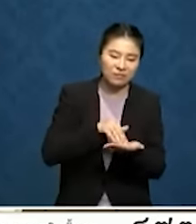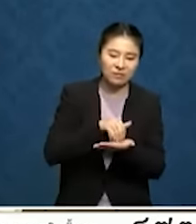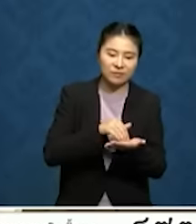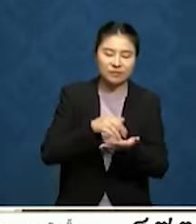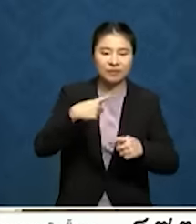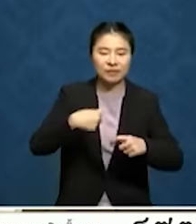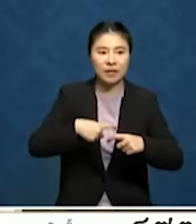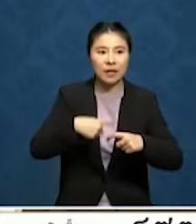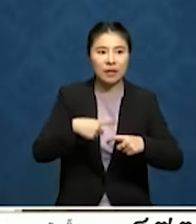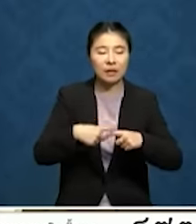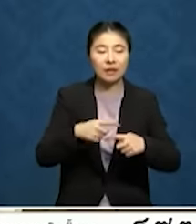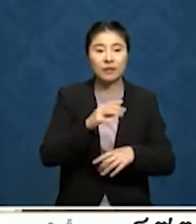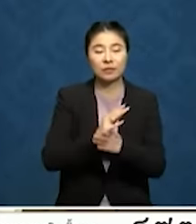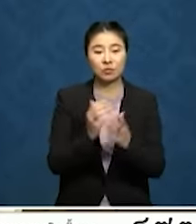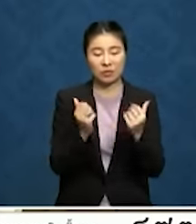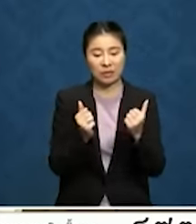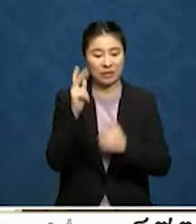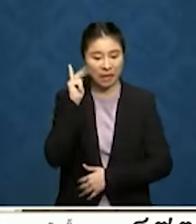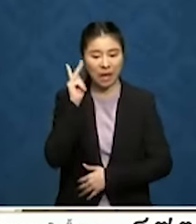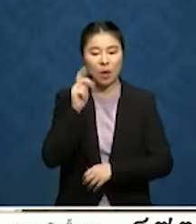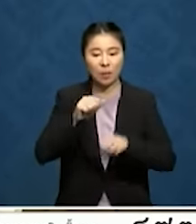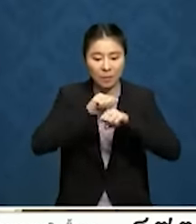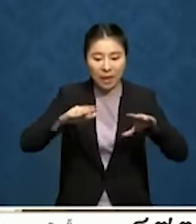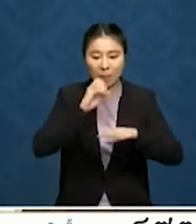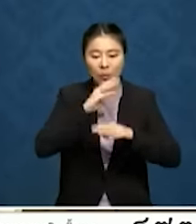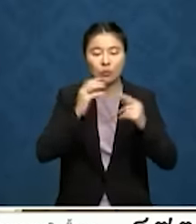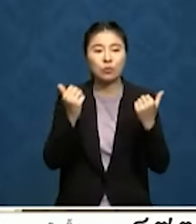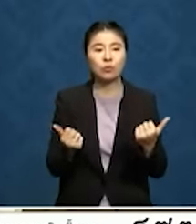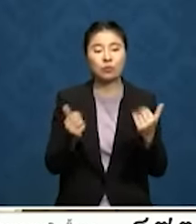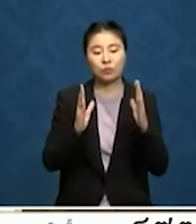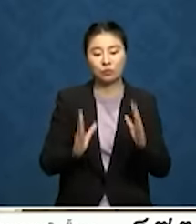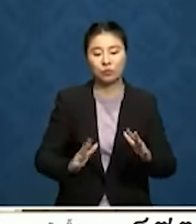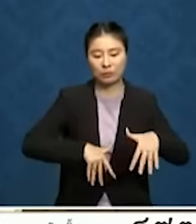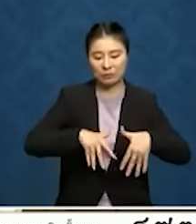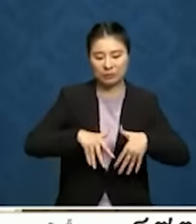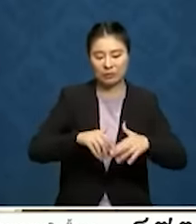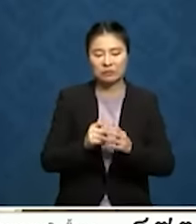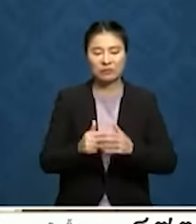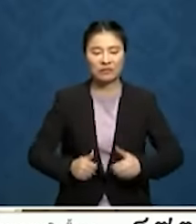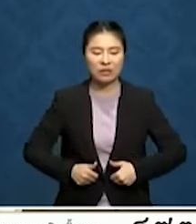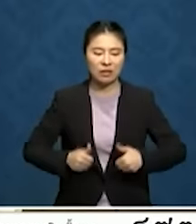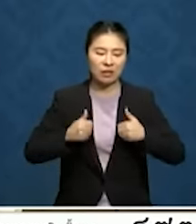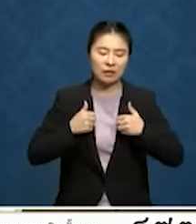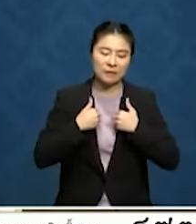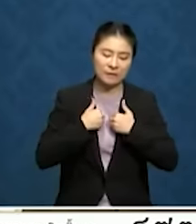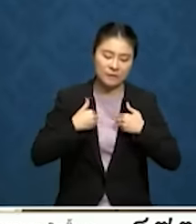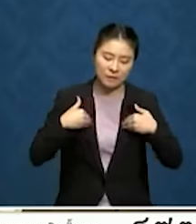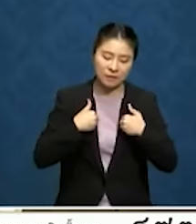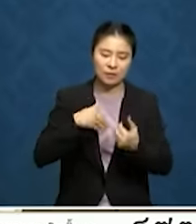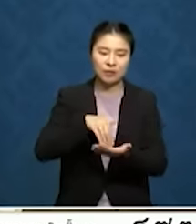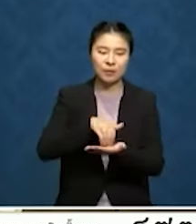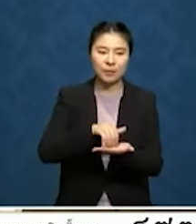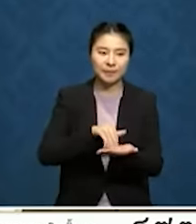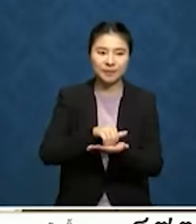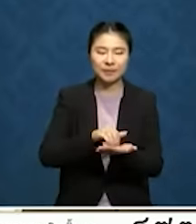าเมื่อพี่น้องประชาชนอยู่ในภาวะที่อ่อนแอพี่น้องประชาชนไม่รู้ว่าจ